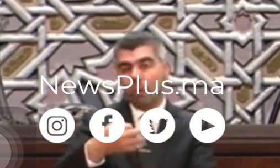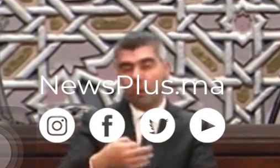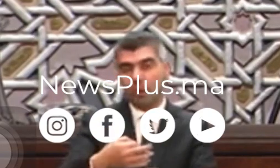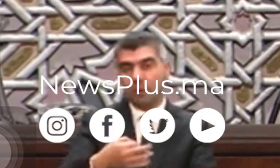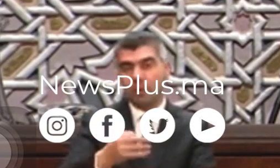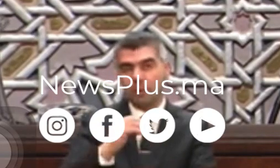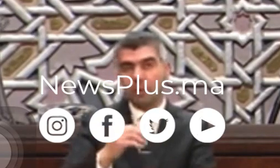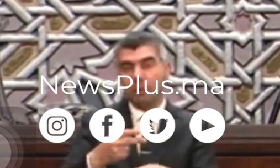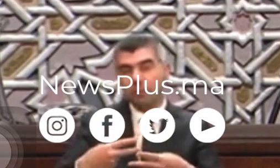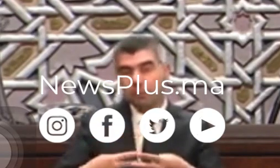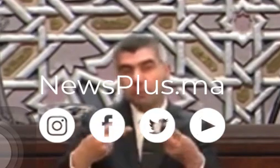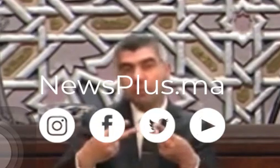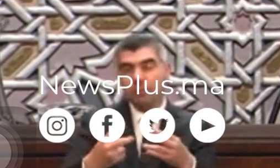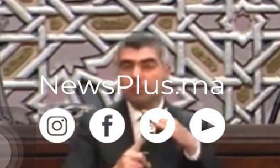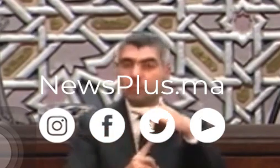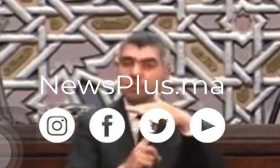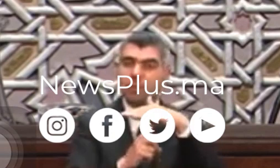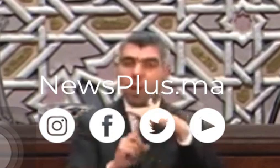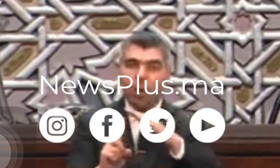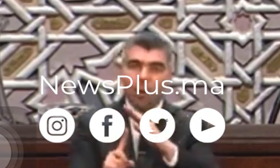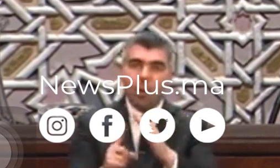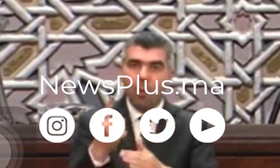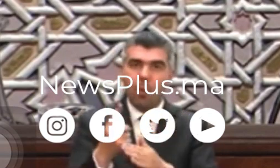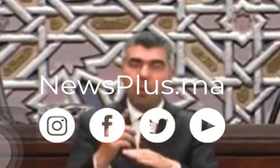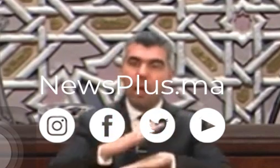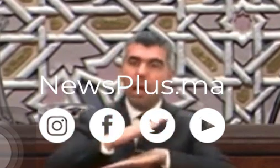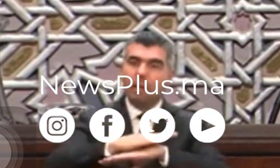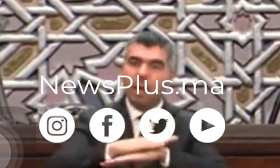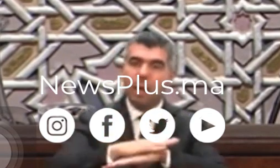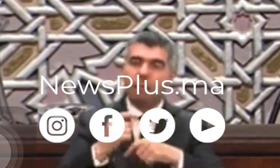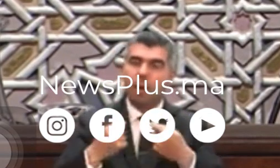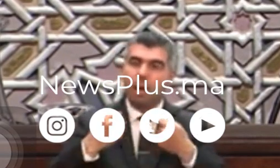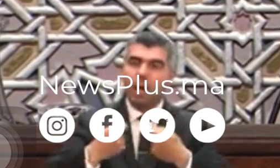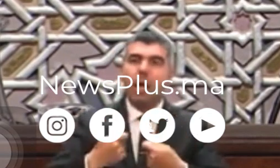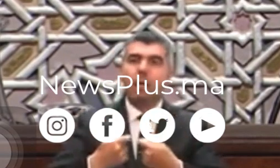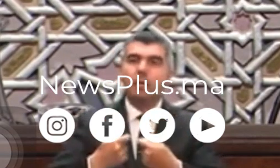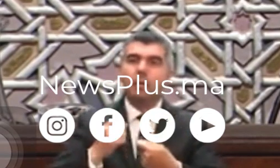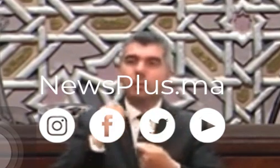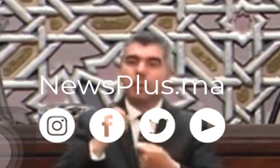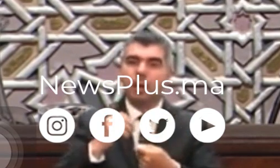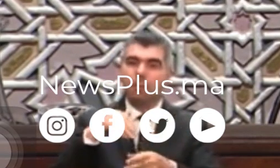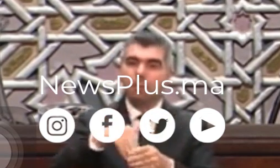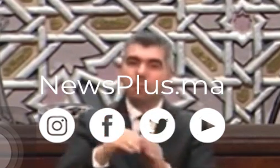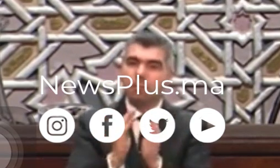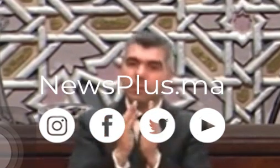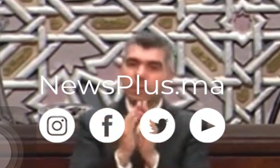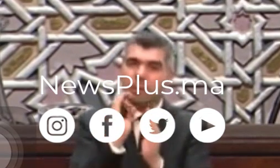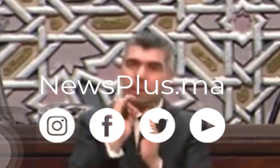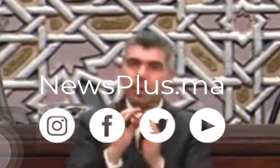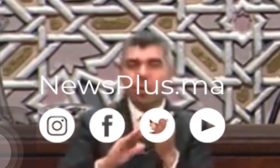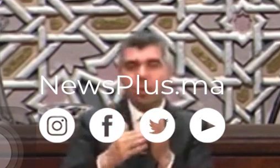الوقت الذي طرحت فيه نقطه نظام، احترم في السيد رئيس المجموعه النيابيه انه اشار